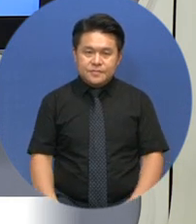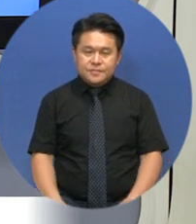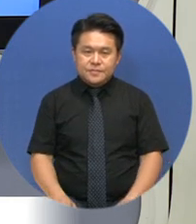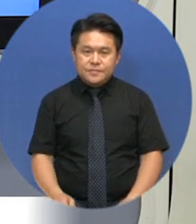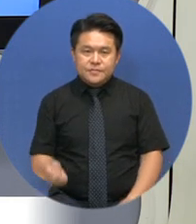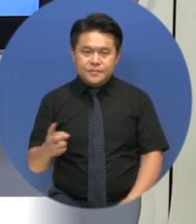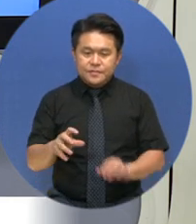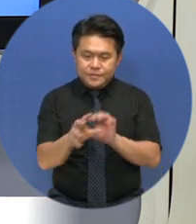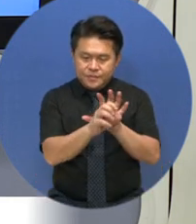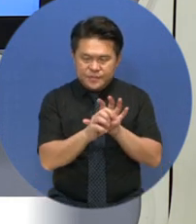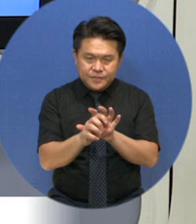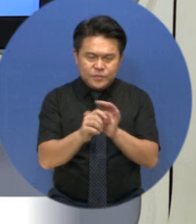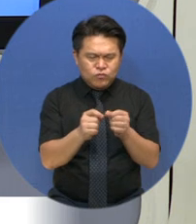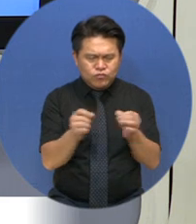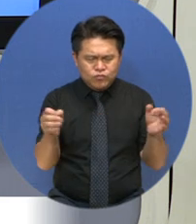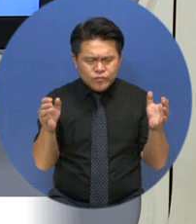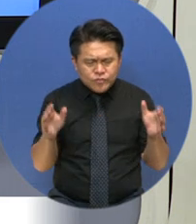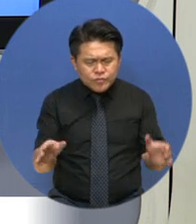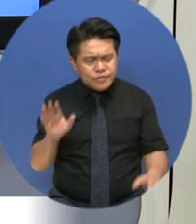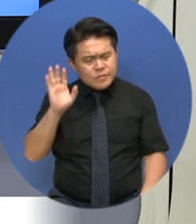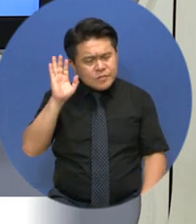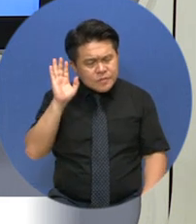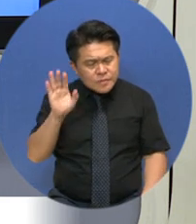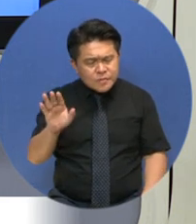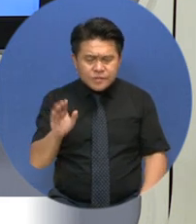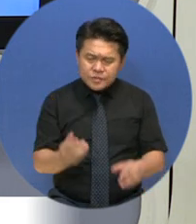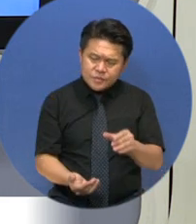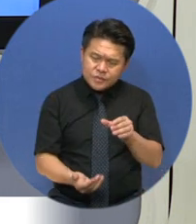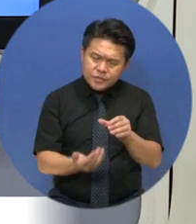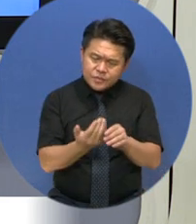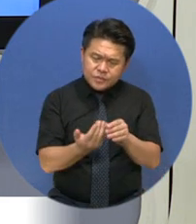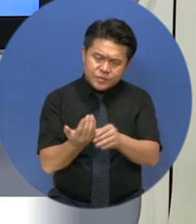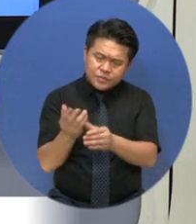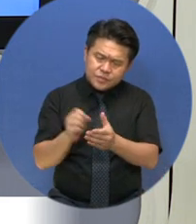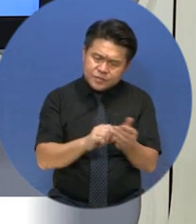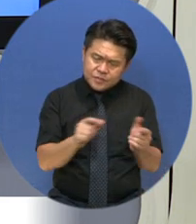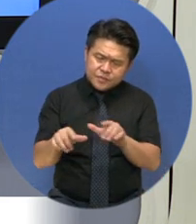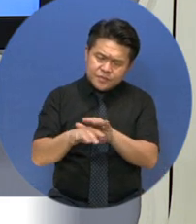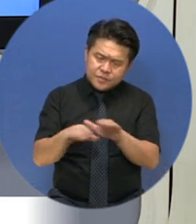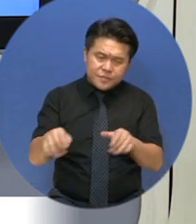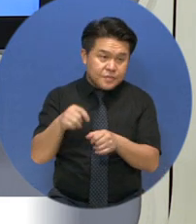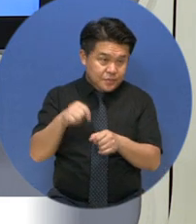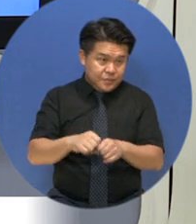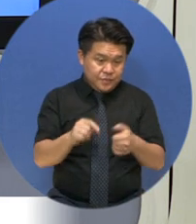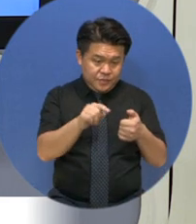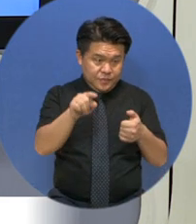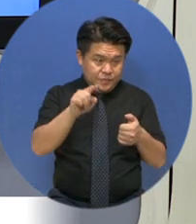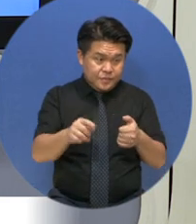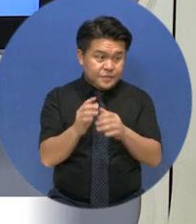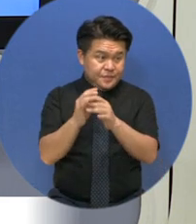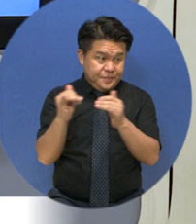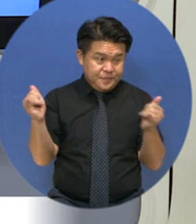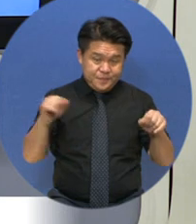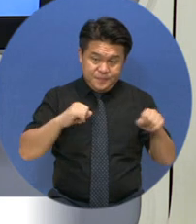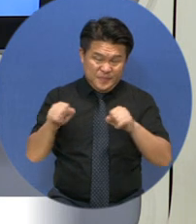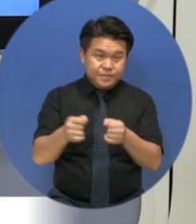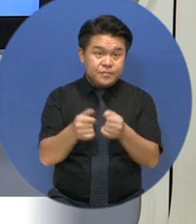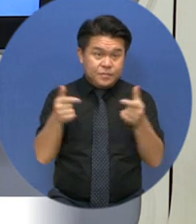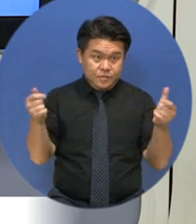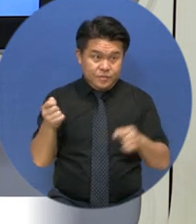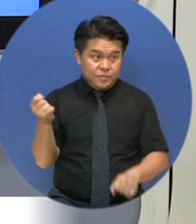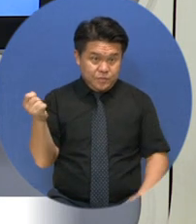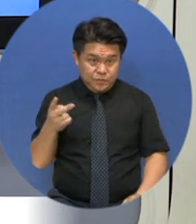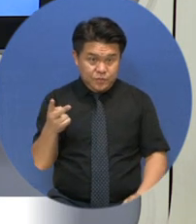재단은 콜은 알고 장기화로 인해 발생 되고 있는 사회문제 해결을 위한 50 플러스 세대의 역할을 확대하고